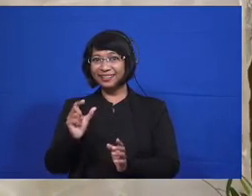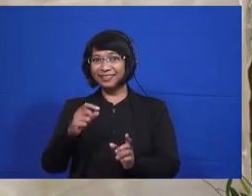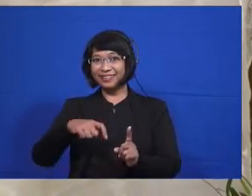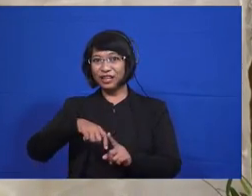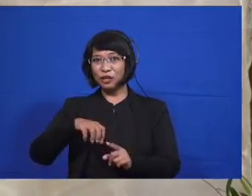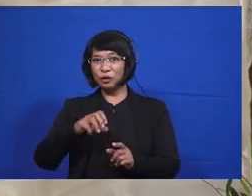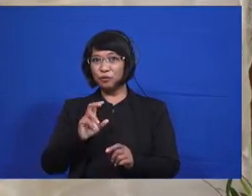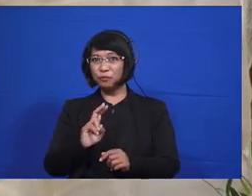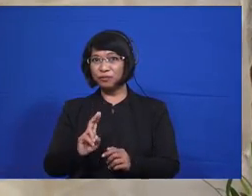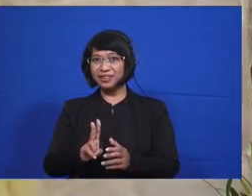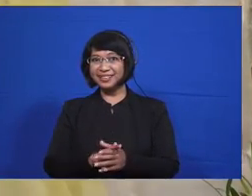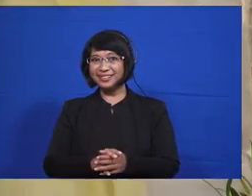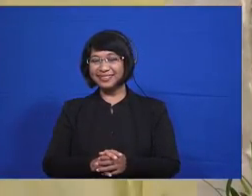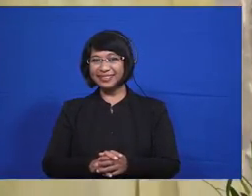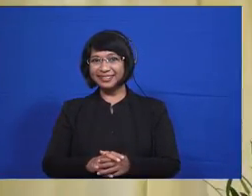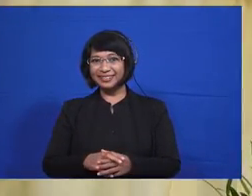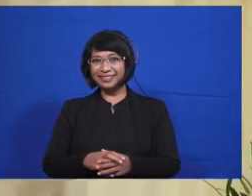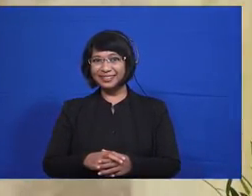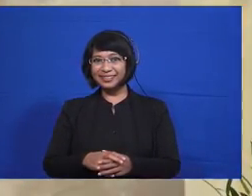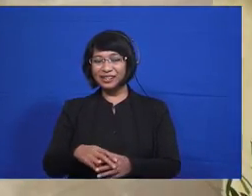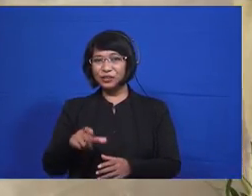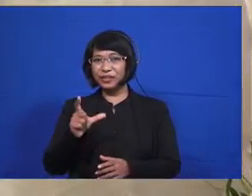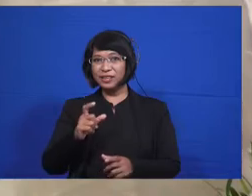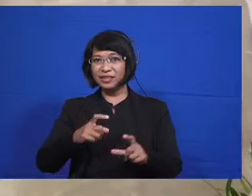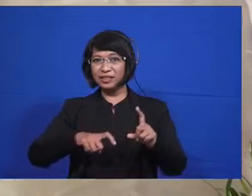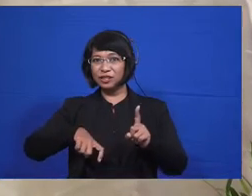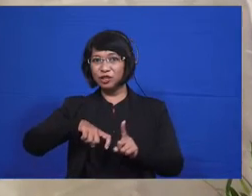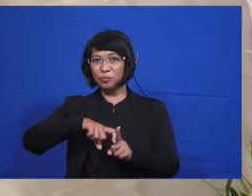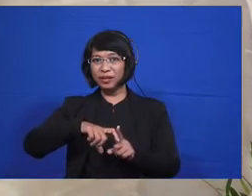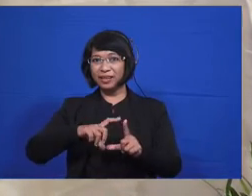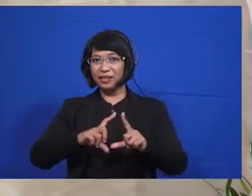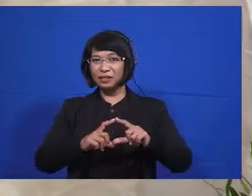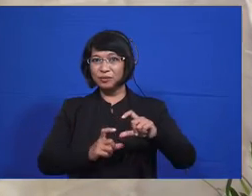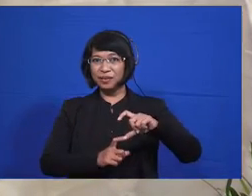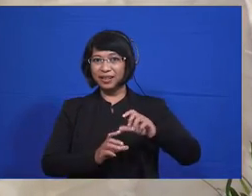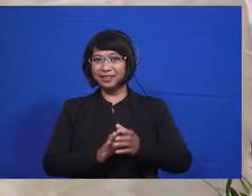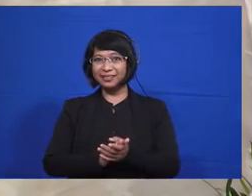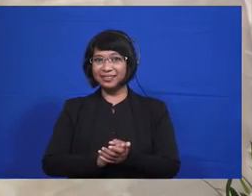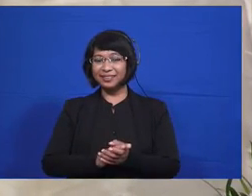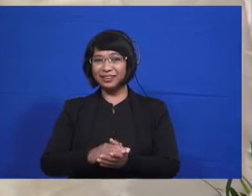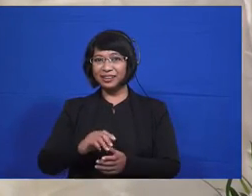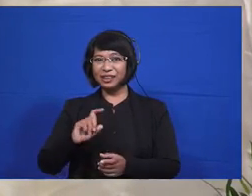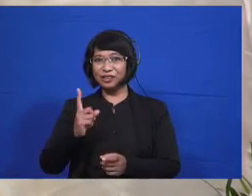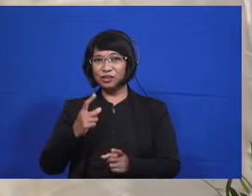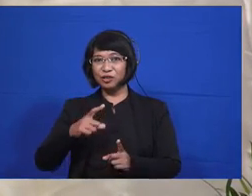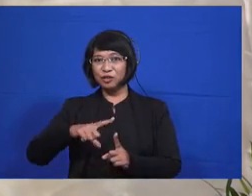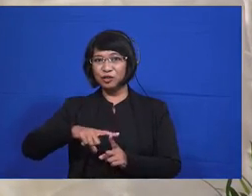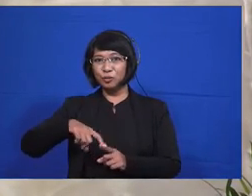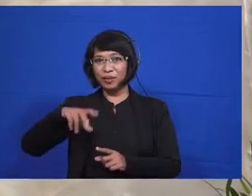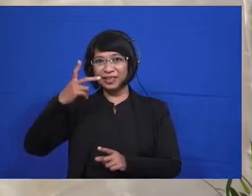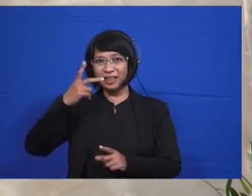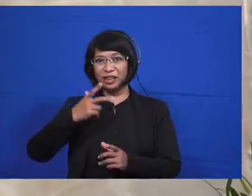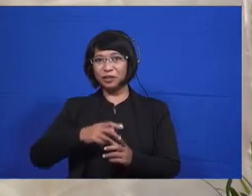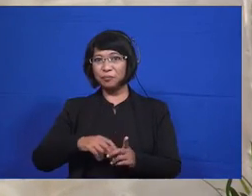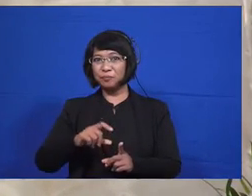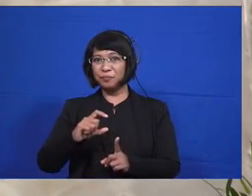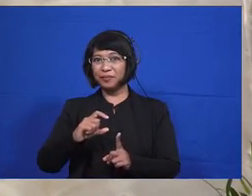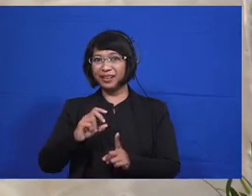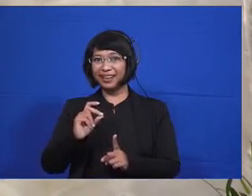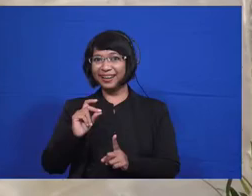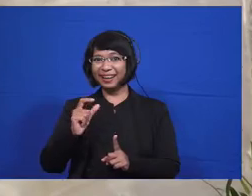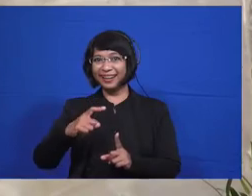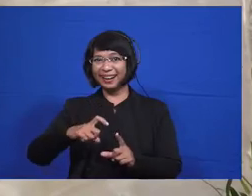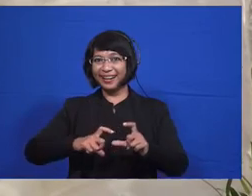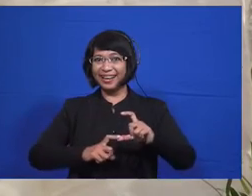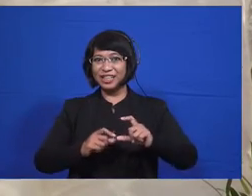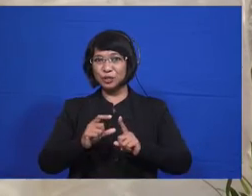Pelayanan Pastoral Komunikasi Keuskupan Agung Semarang, Rumah Sakit Panti Rapih Yogyakarta, Tim Keamanan dari Polsek